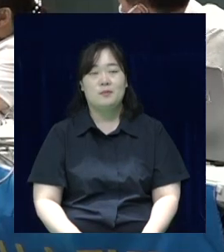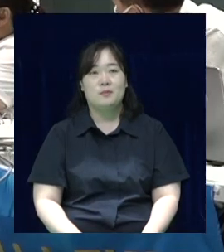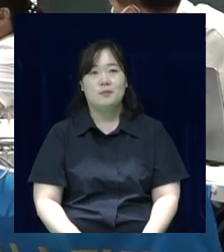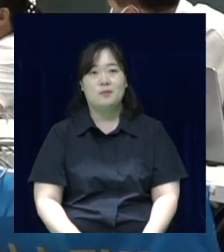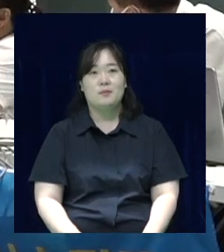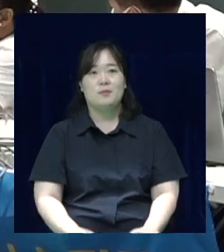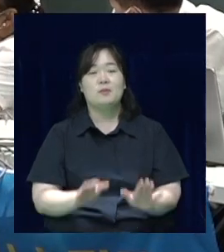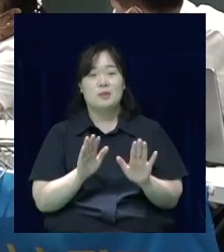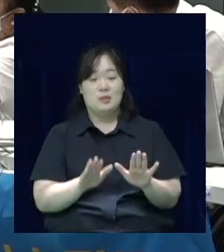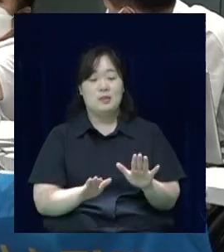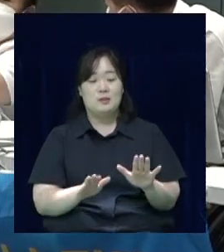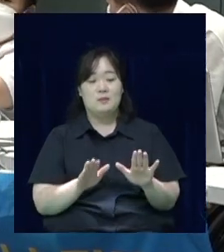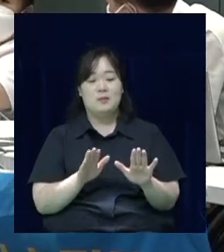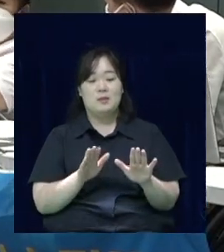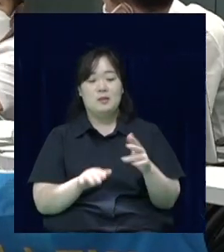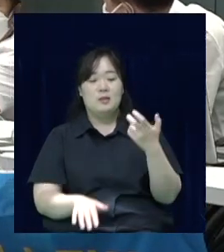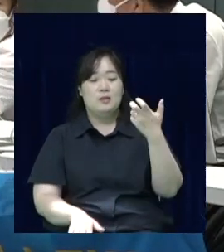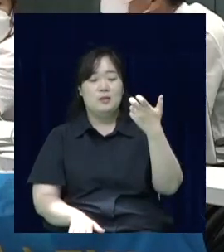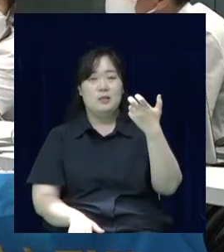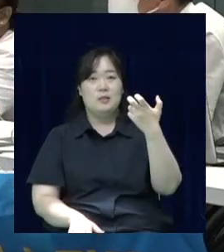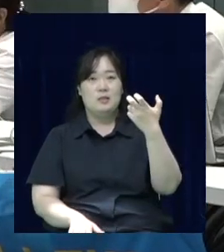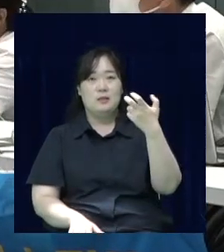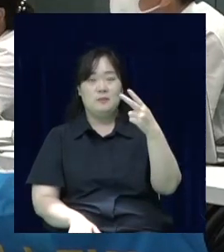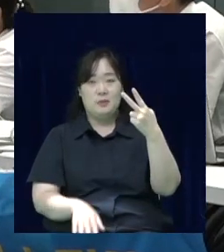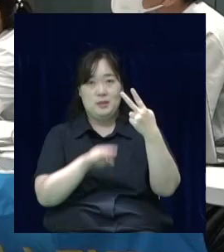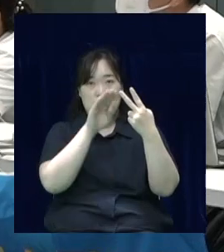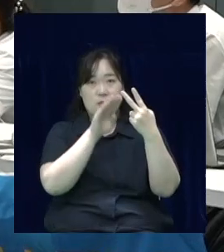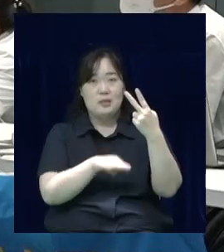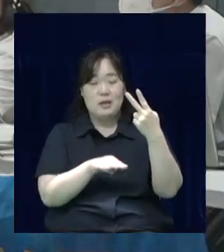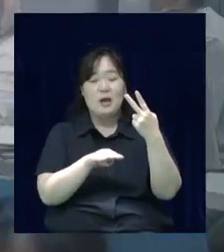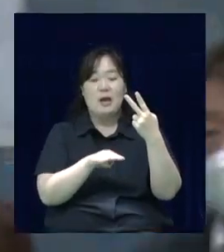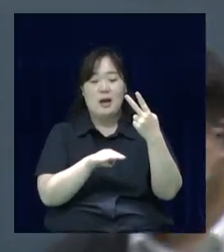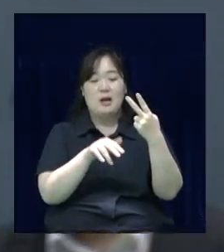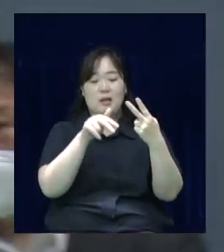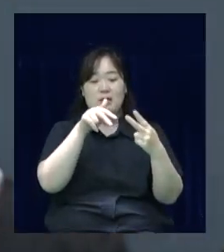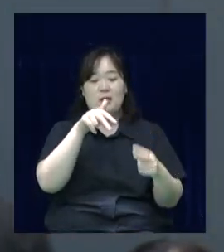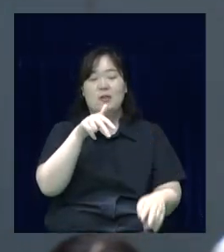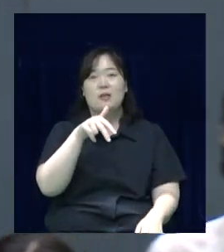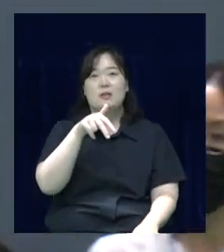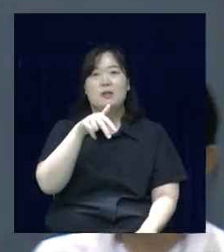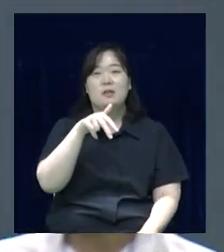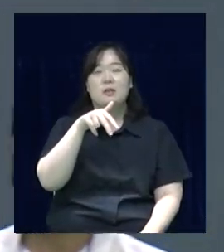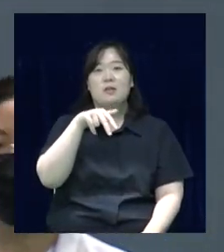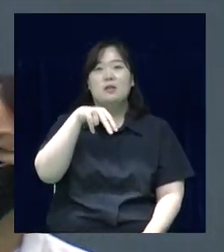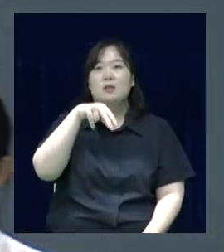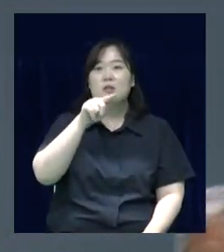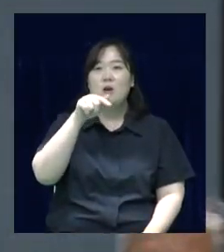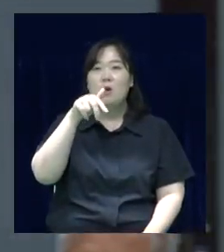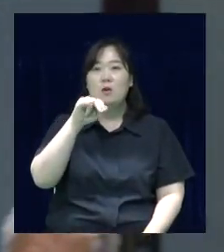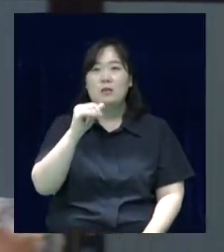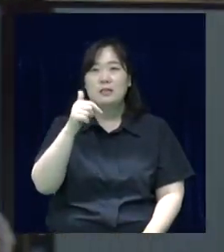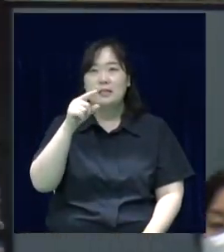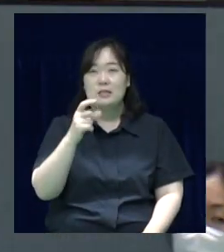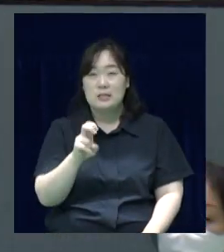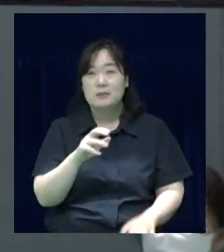지금은 뭐 72kg 이하 체급에서는 서진곤 선수가 워낙 지금 파워리프팅 면에서 월등히 앞선 기록을 갖고 있고요.